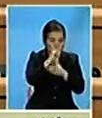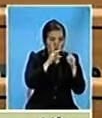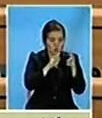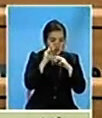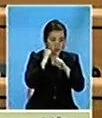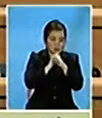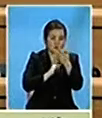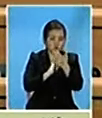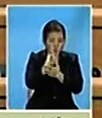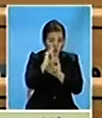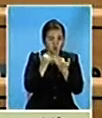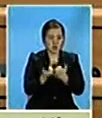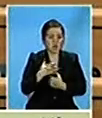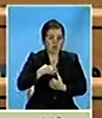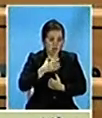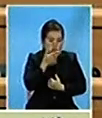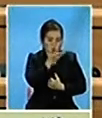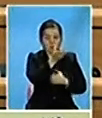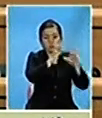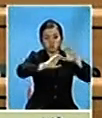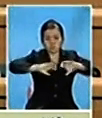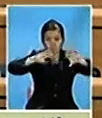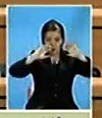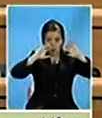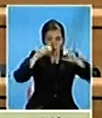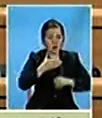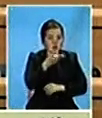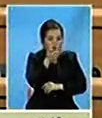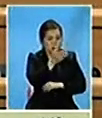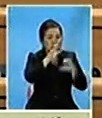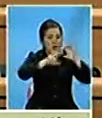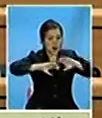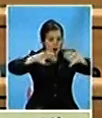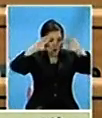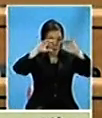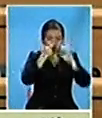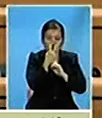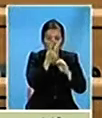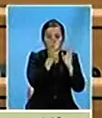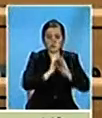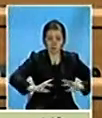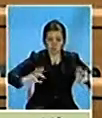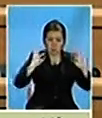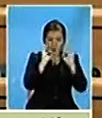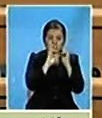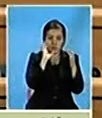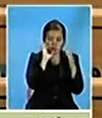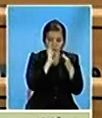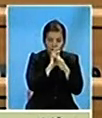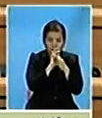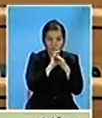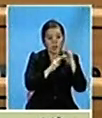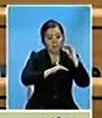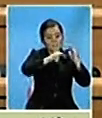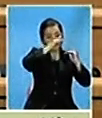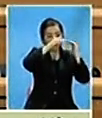ที่นี้ผมอยากเรียกร้องไปยังรัฐบาลขอให้รัฐบาลนั้นได้ให้ความสำคัญกับเรื่องของการพัฒน